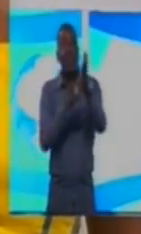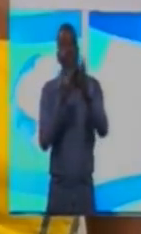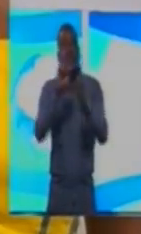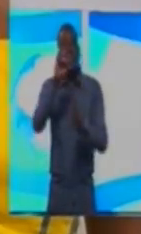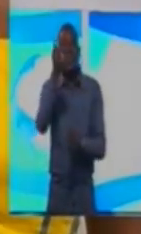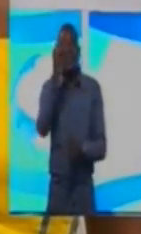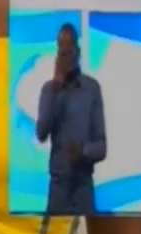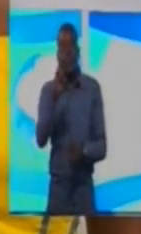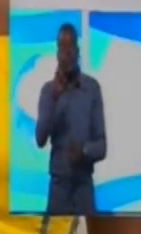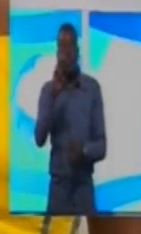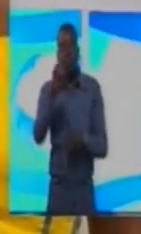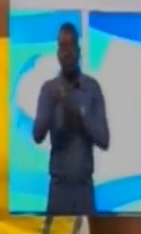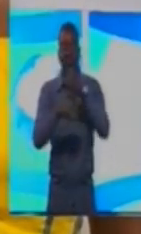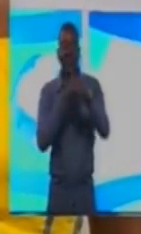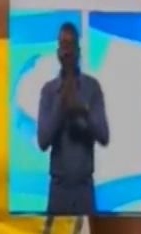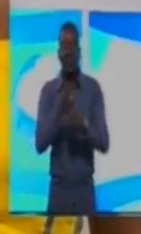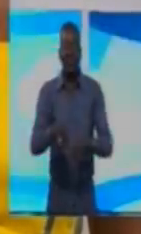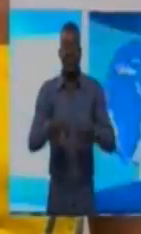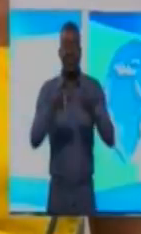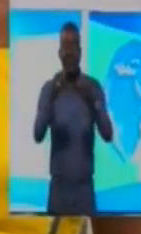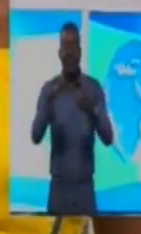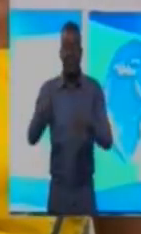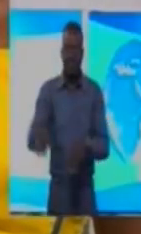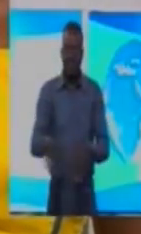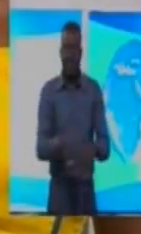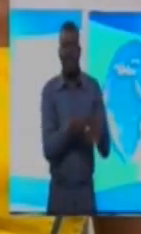donnés en mariage. Donc